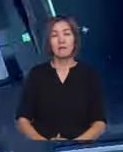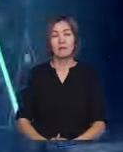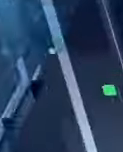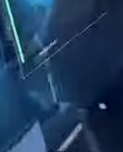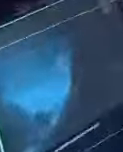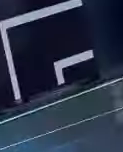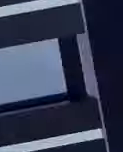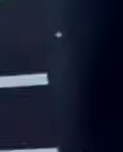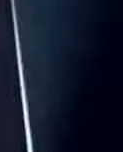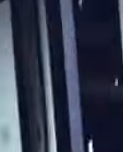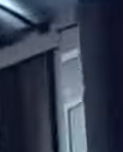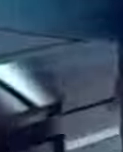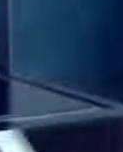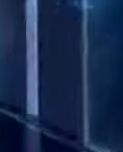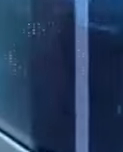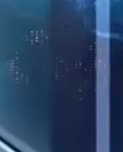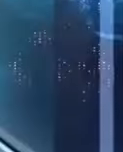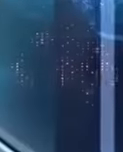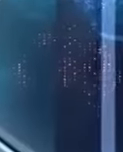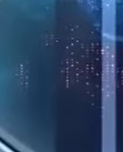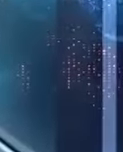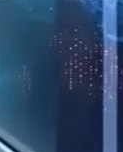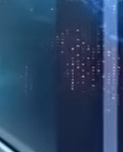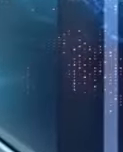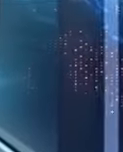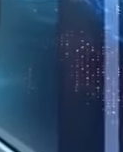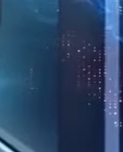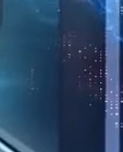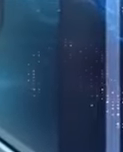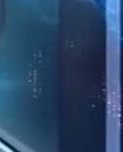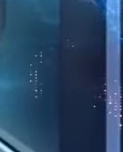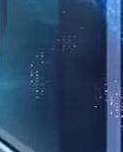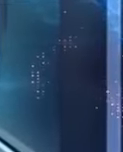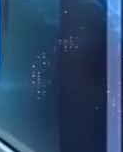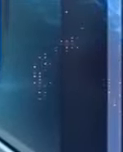Жандос Назарбаев, Жандос Омирбай, телерадиокомпания ЖТСУ, Алматинская область.